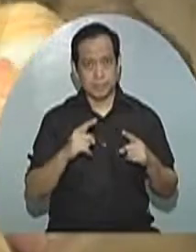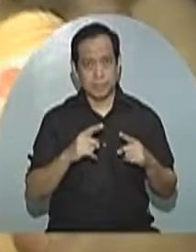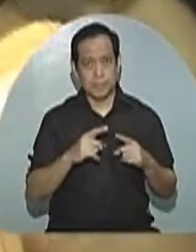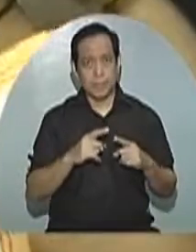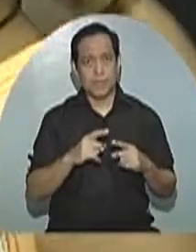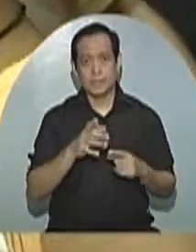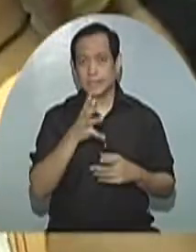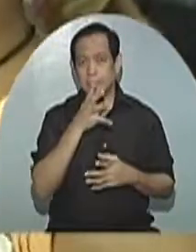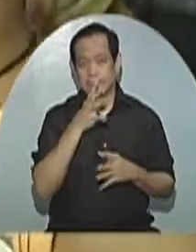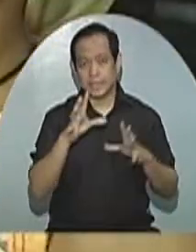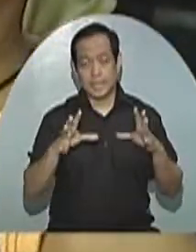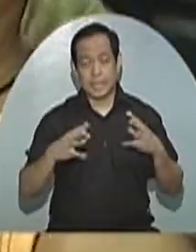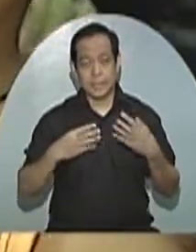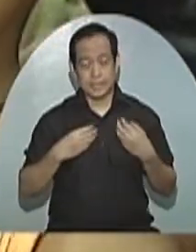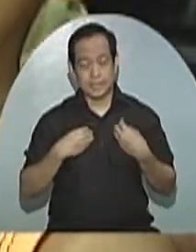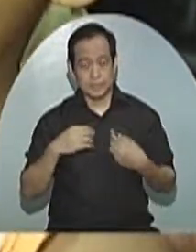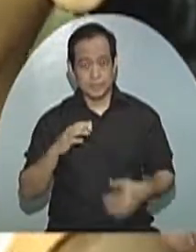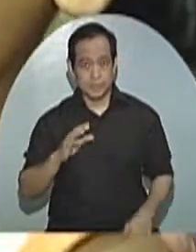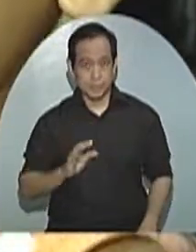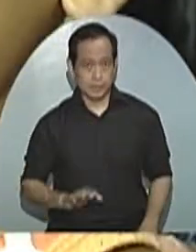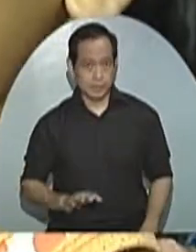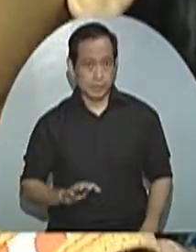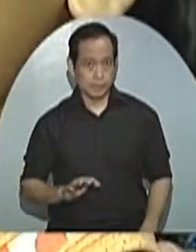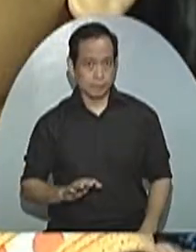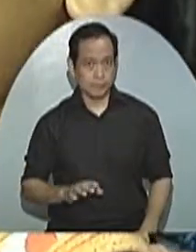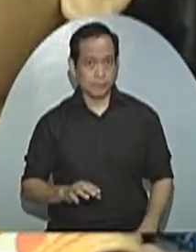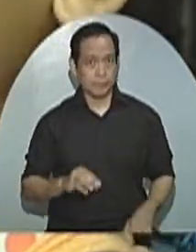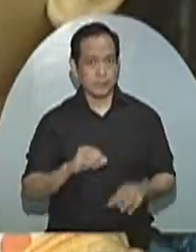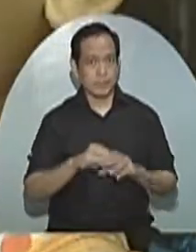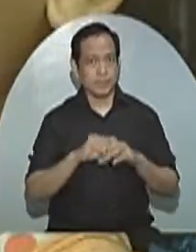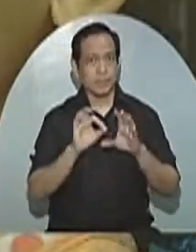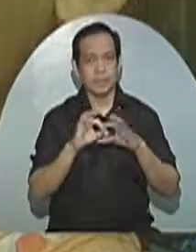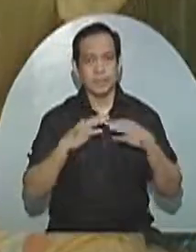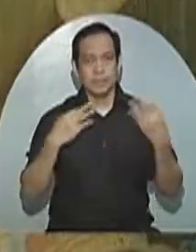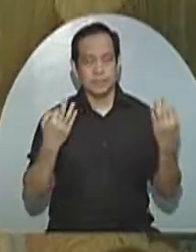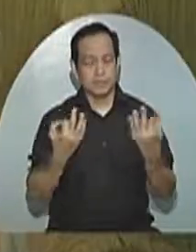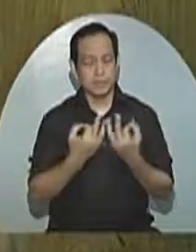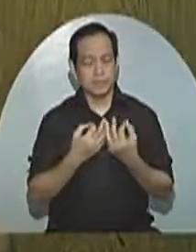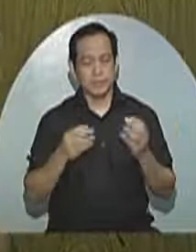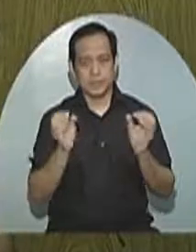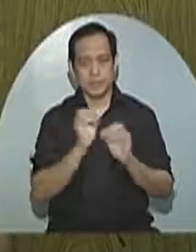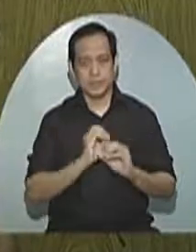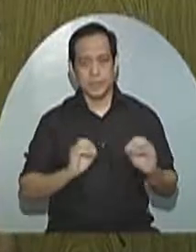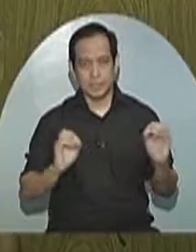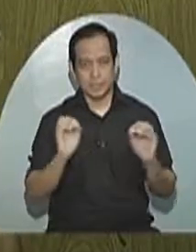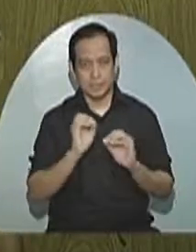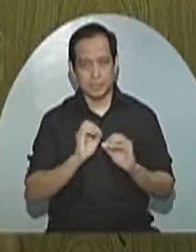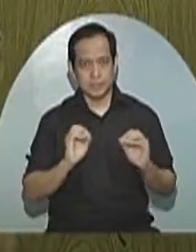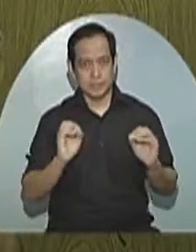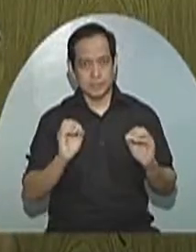ang kalagayan ng kanyang anak. Sa family naman po,